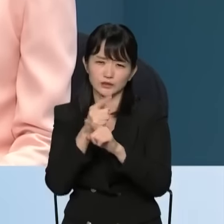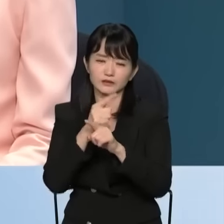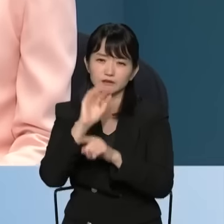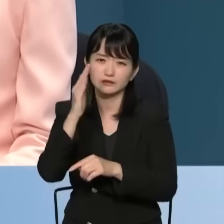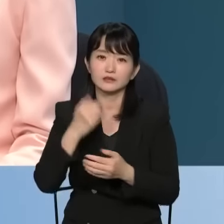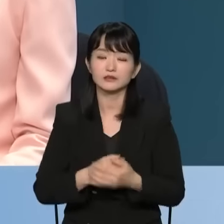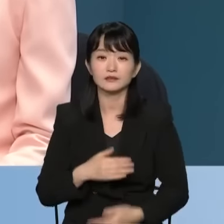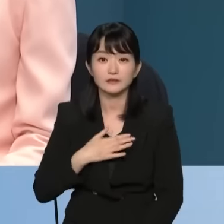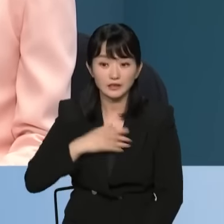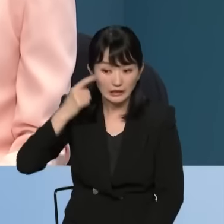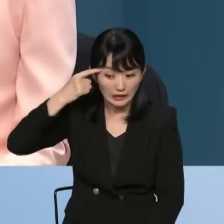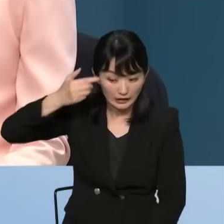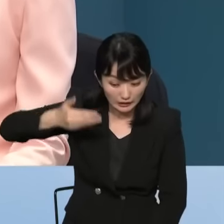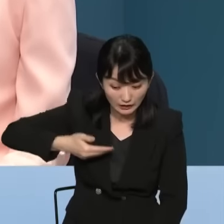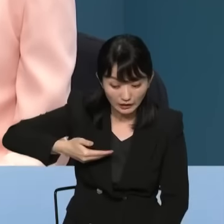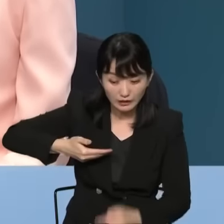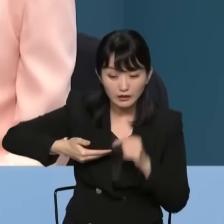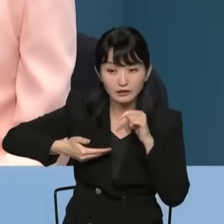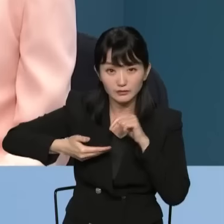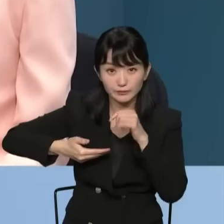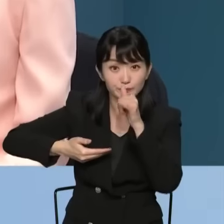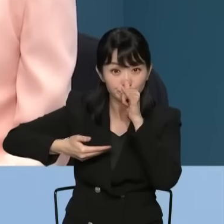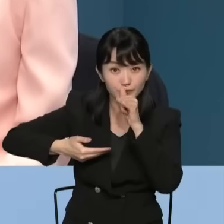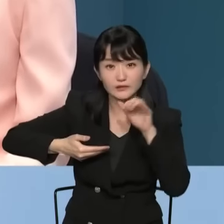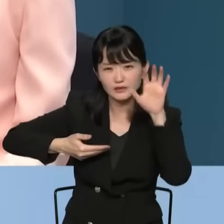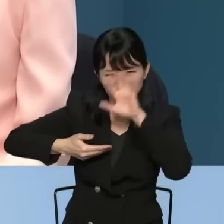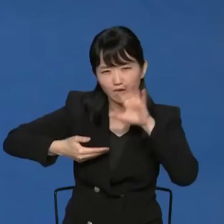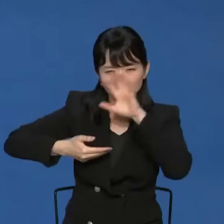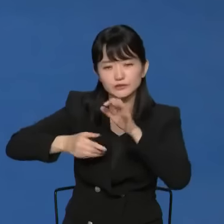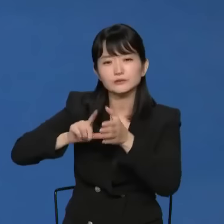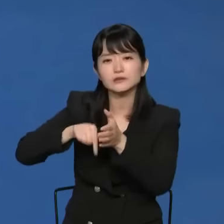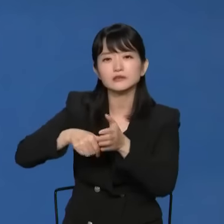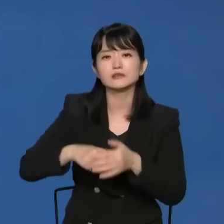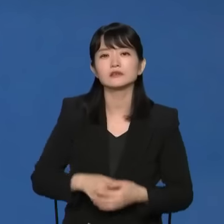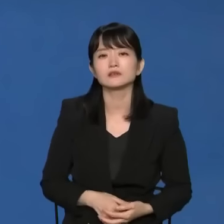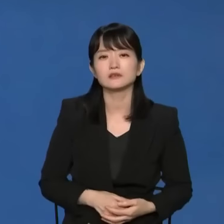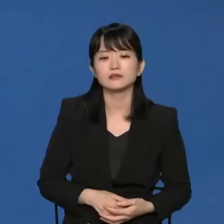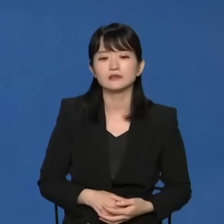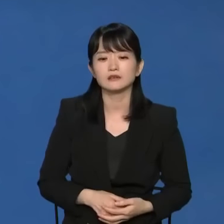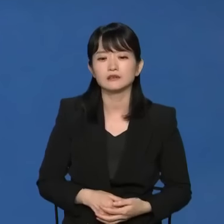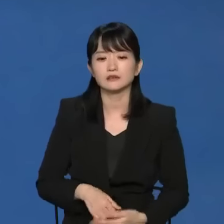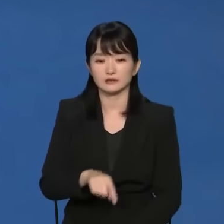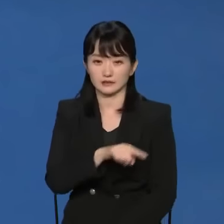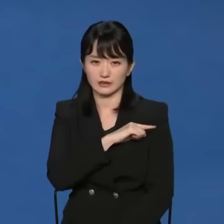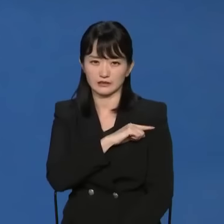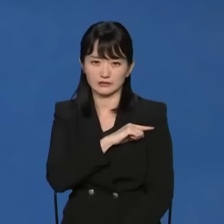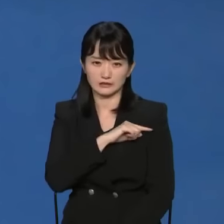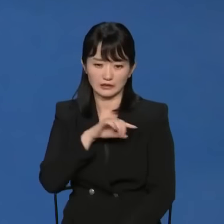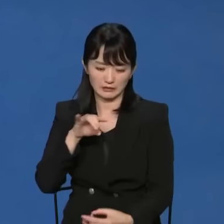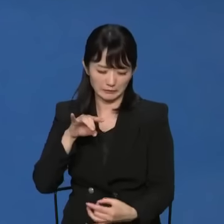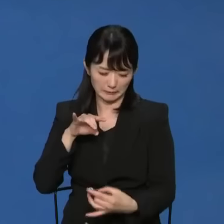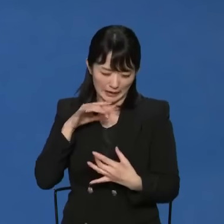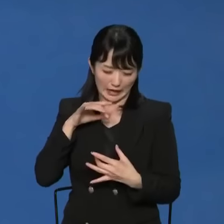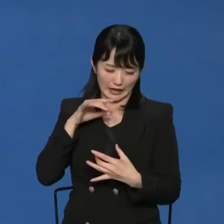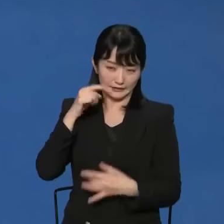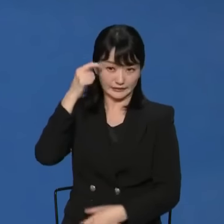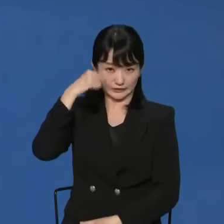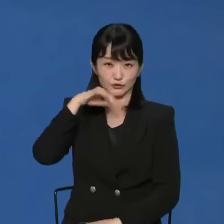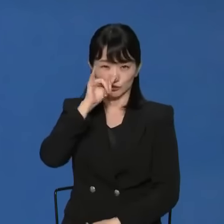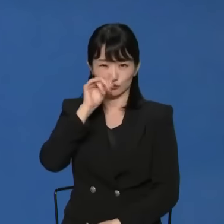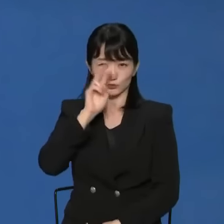정말 나에게 질문을 제대로 던져볼 수 있는 연습 시간이었고 아마 가장 크게 와닿는 신이